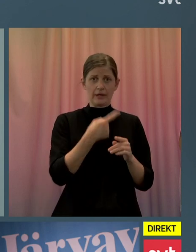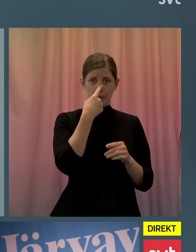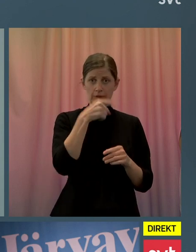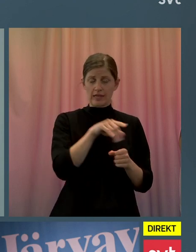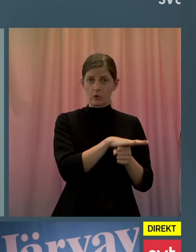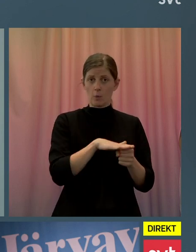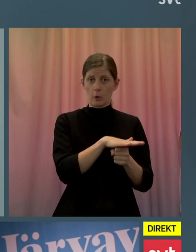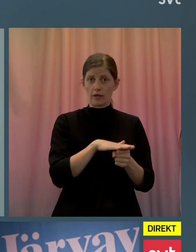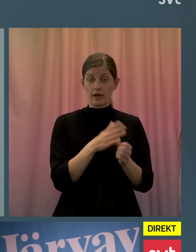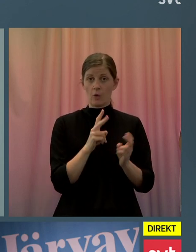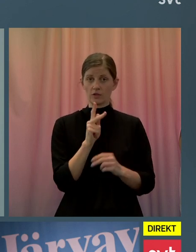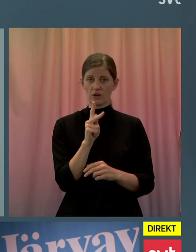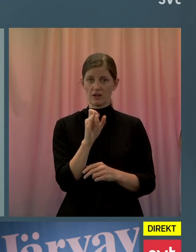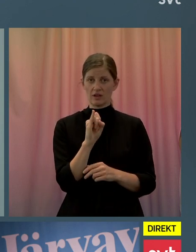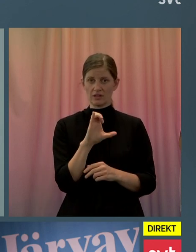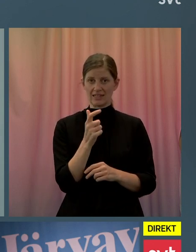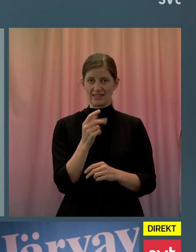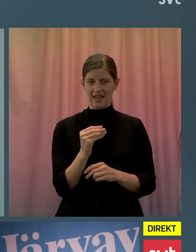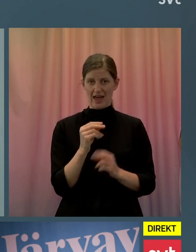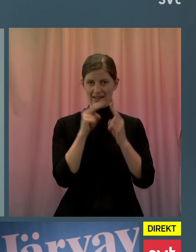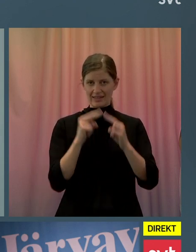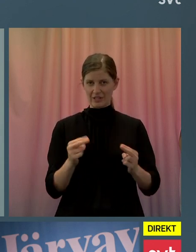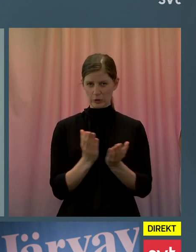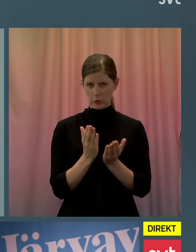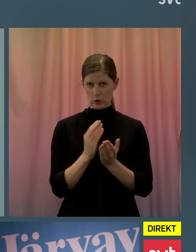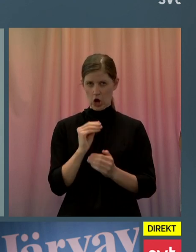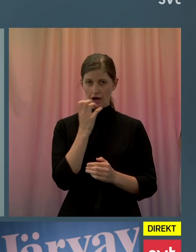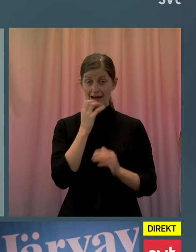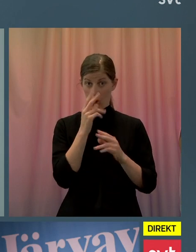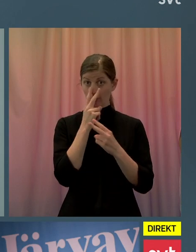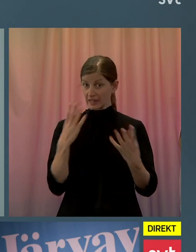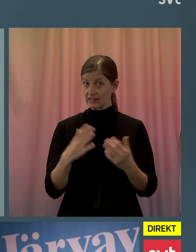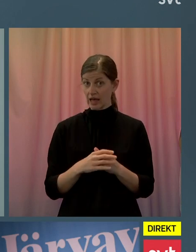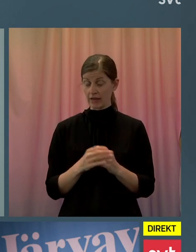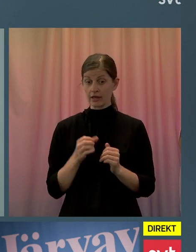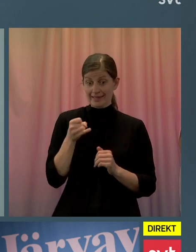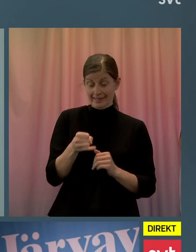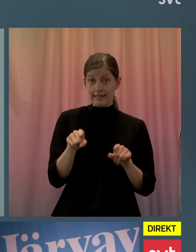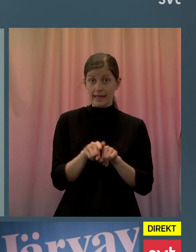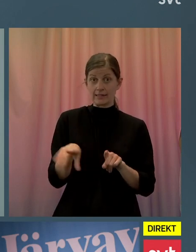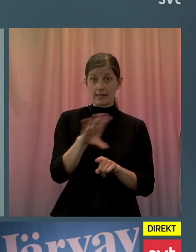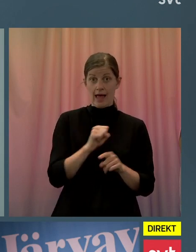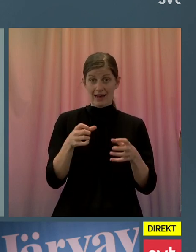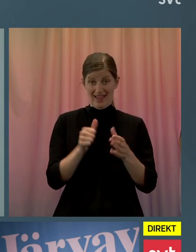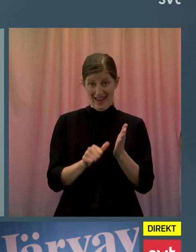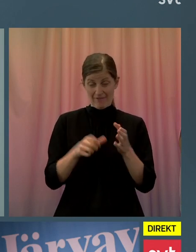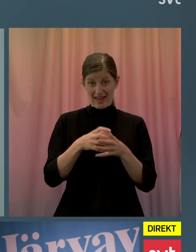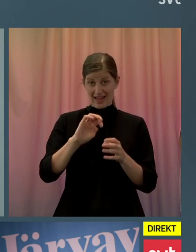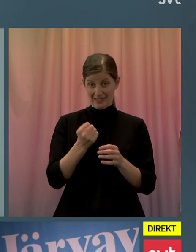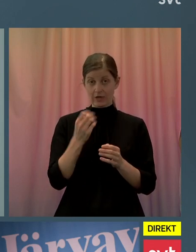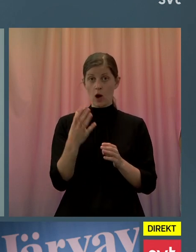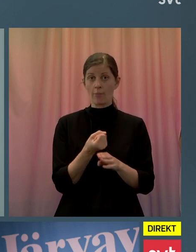också Kista International School i Akalla visat, att nästan alla nior får behörighet till gymnasiet